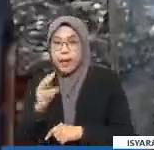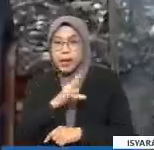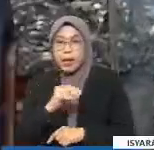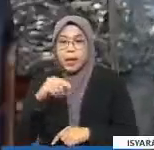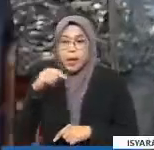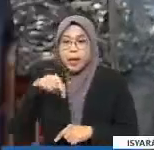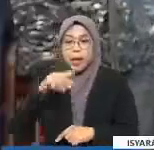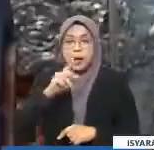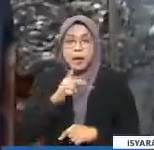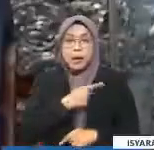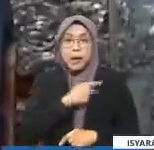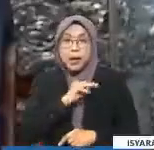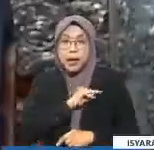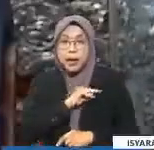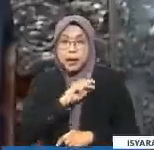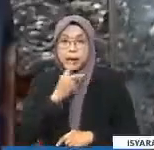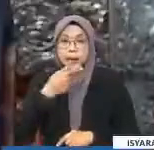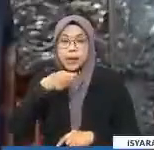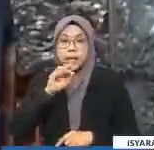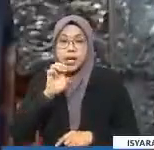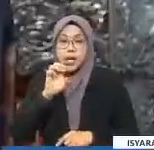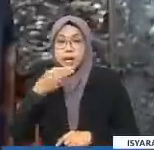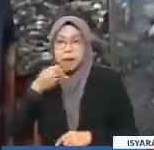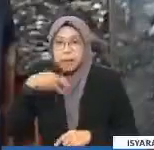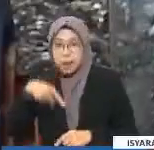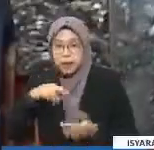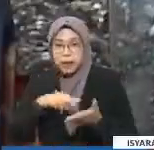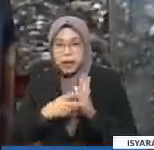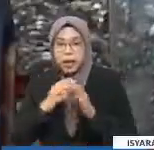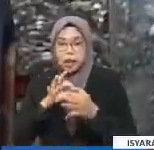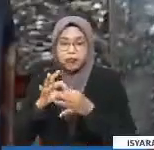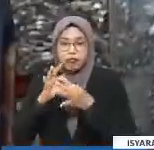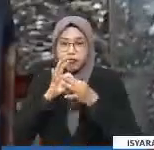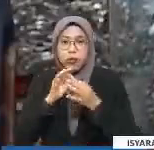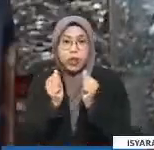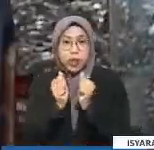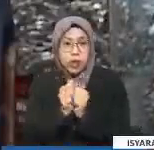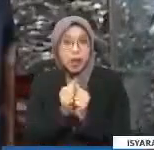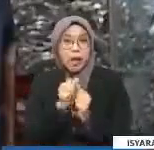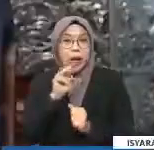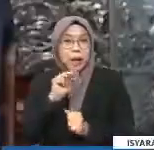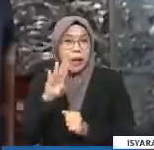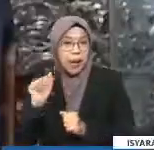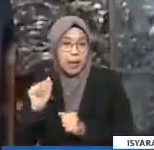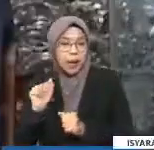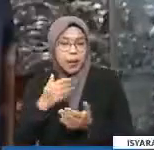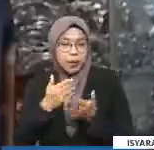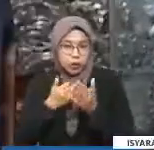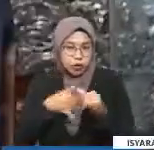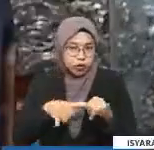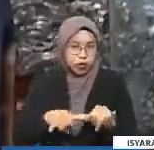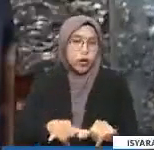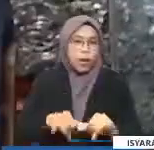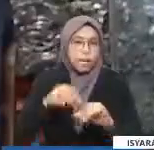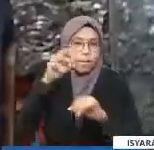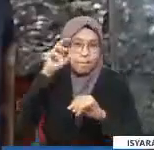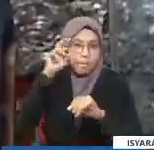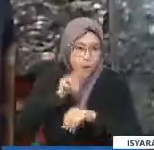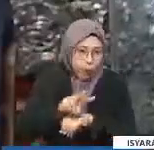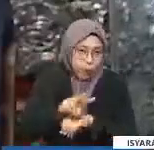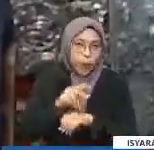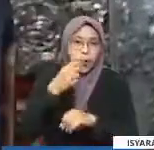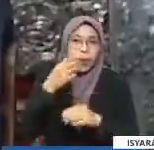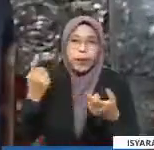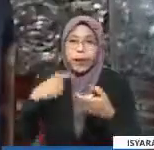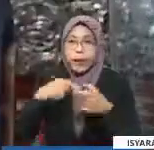Jadi KPD NSP akan terus bekerjasama dengan MDA untuk melaksanakan pemantauan secara berterusan berhubung perkara